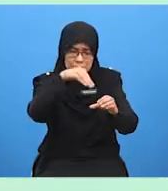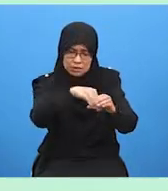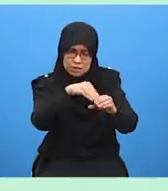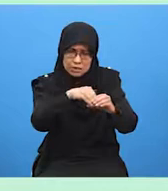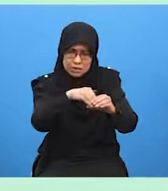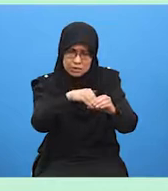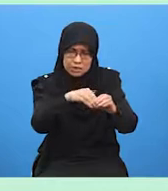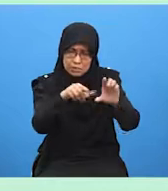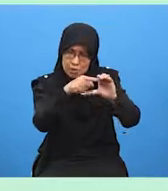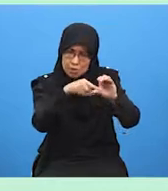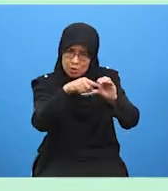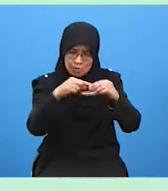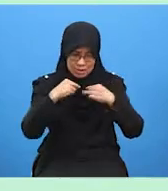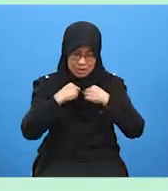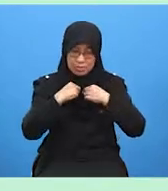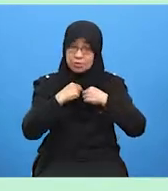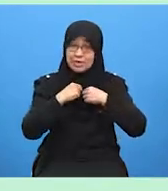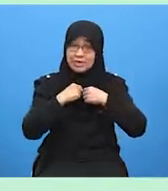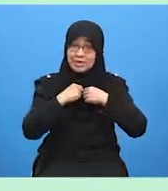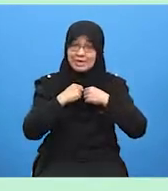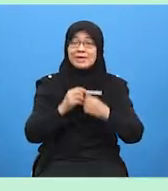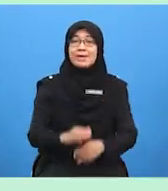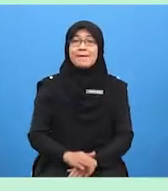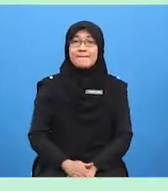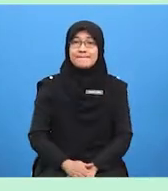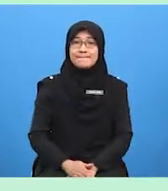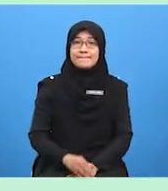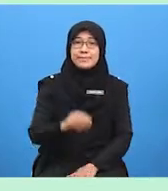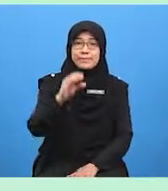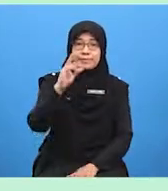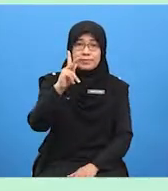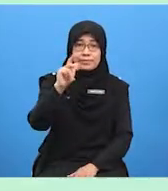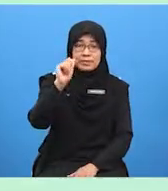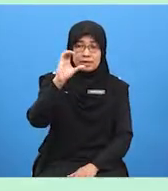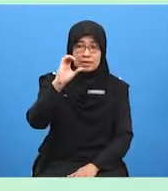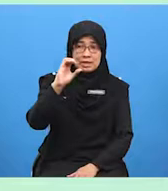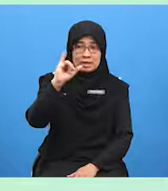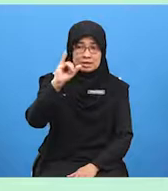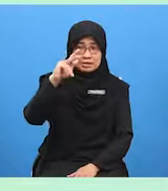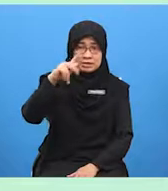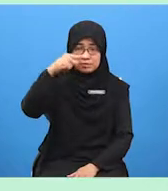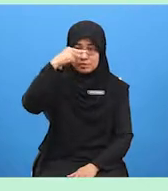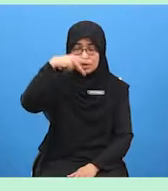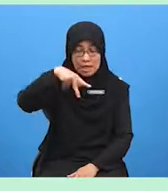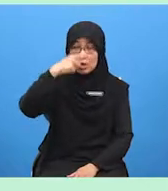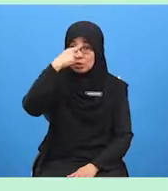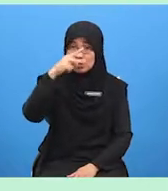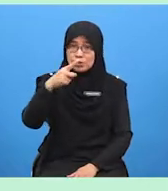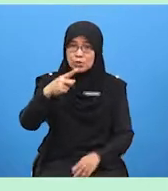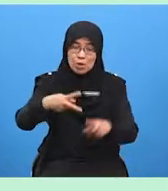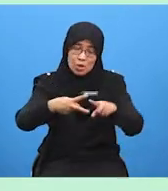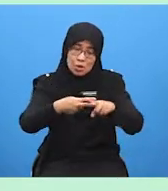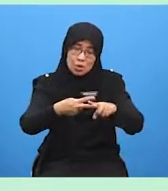Manakala, kacip atau snipper digunakan untuk menggunting benang dan lubang butang